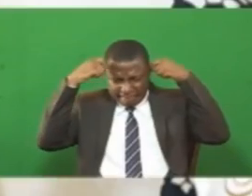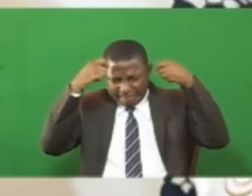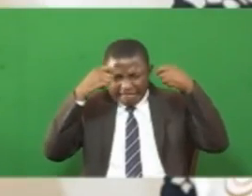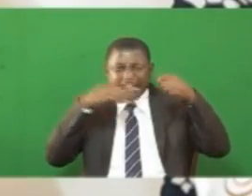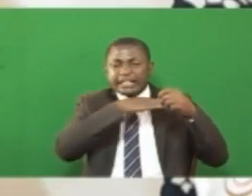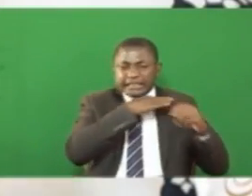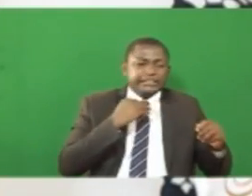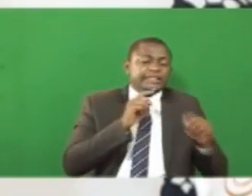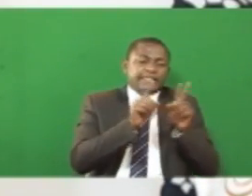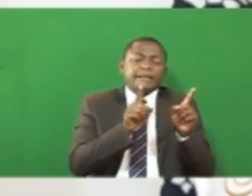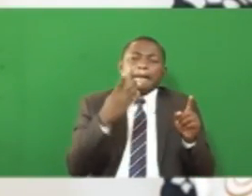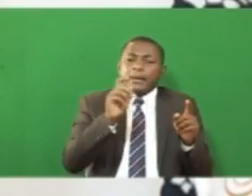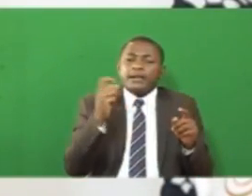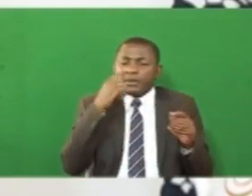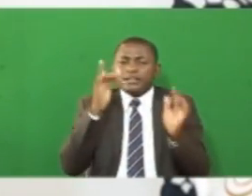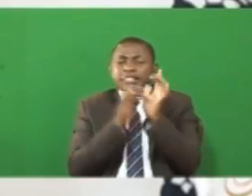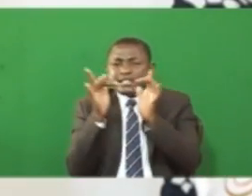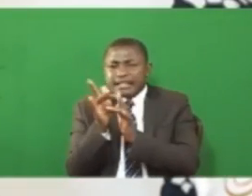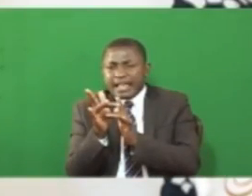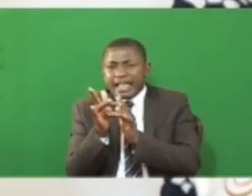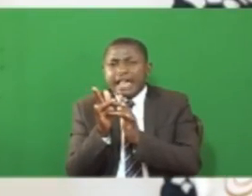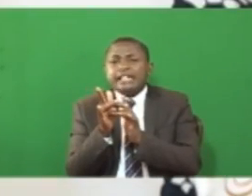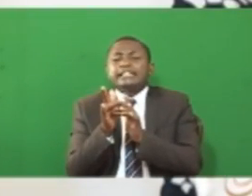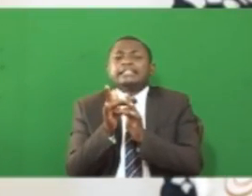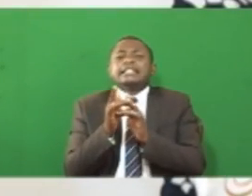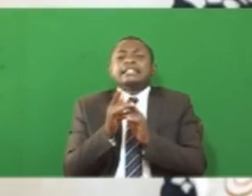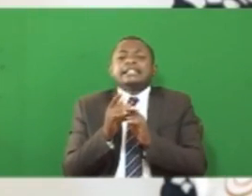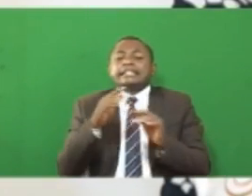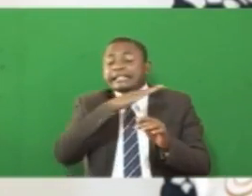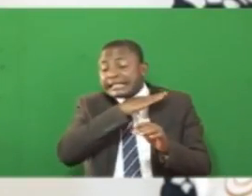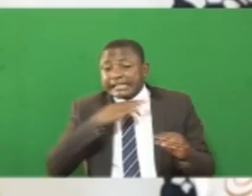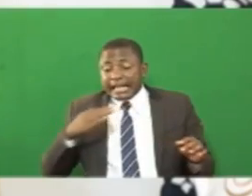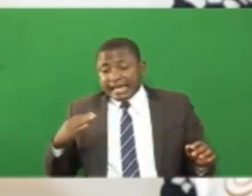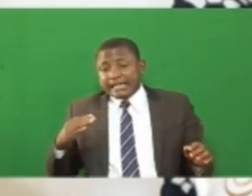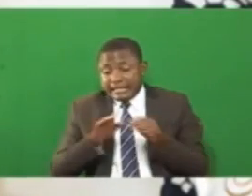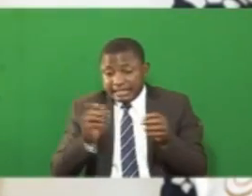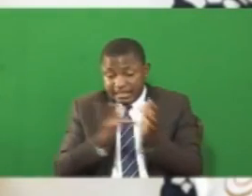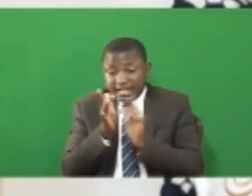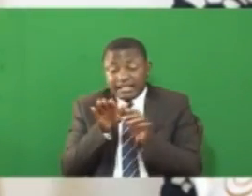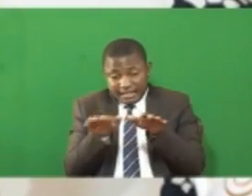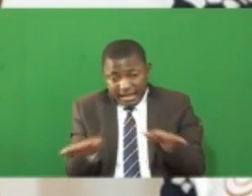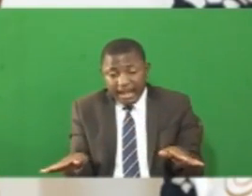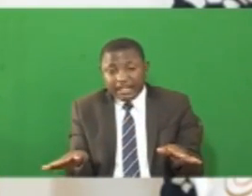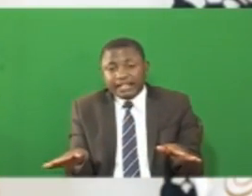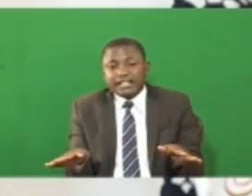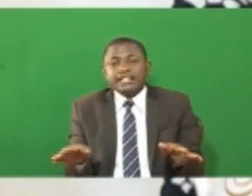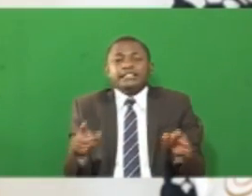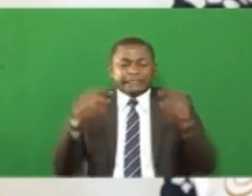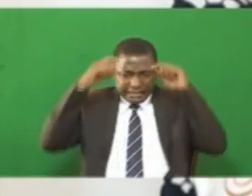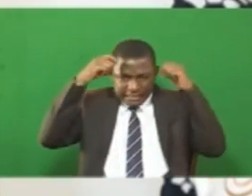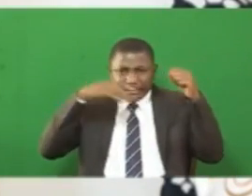Alright. Uyu wepamirairo ine gumu ikauyo unokunongedzera watadzaiwe womhanya kuna Jesu ndiregerere Mwari